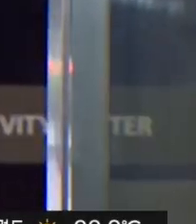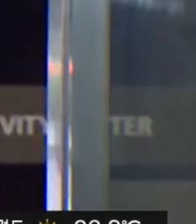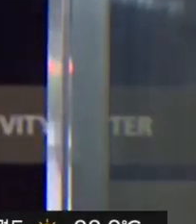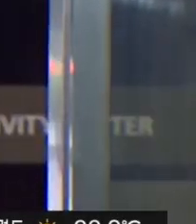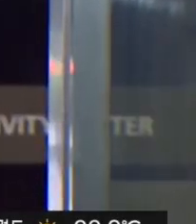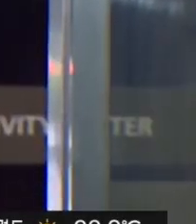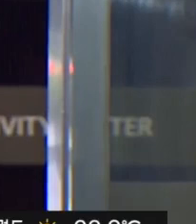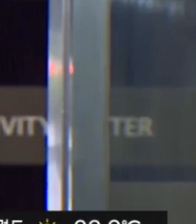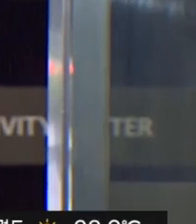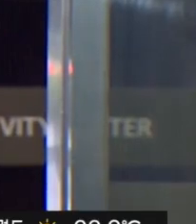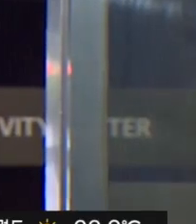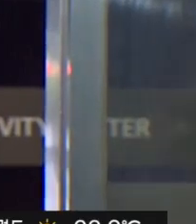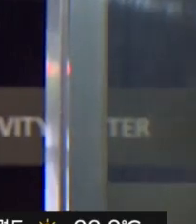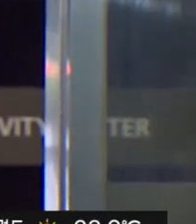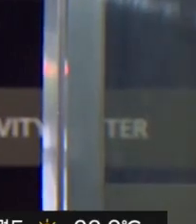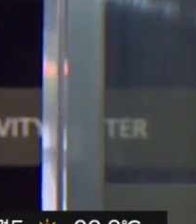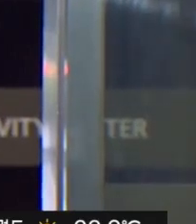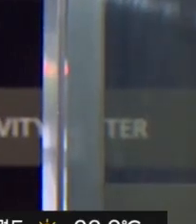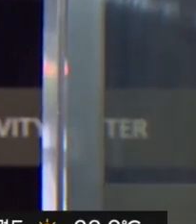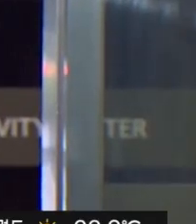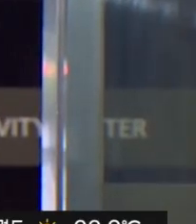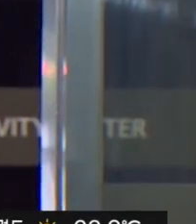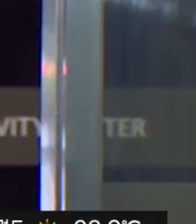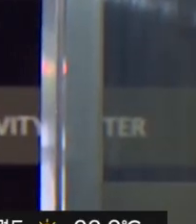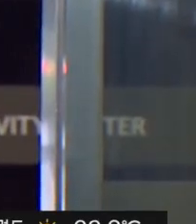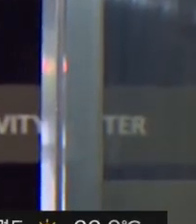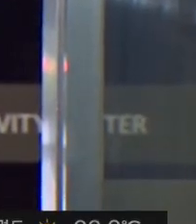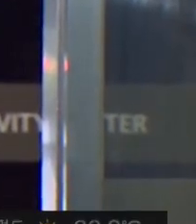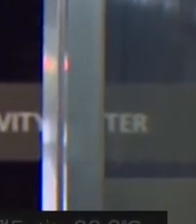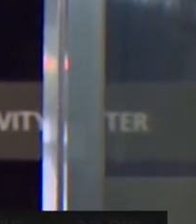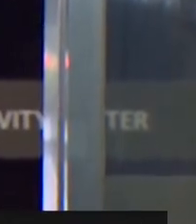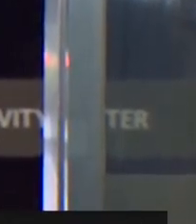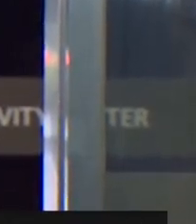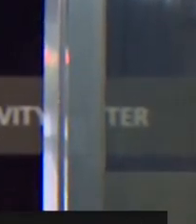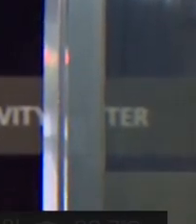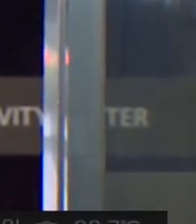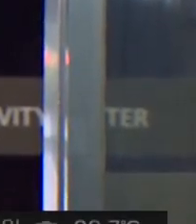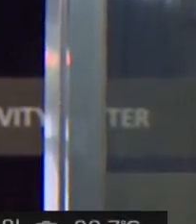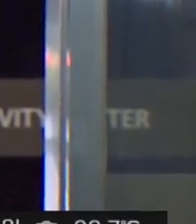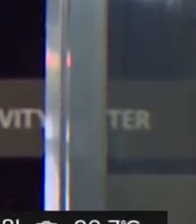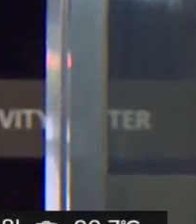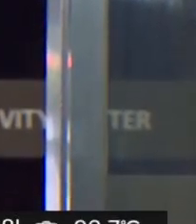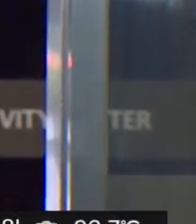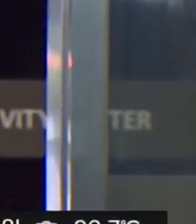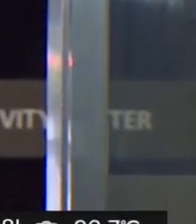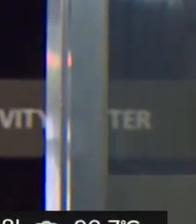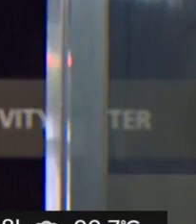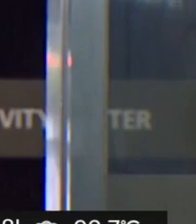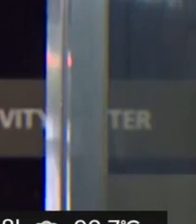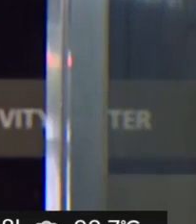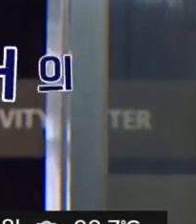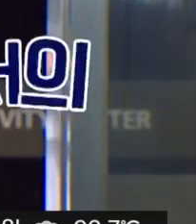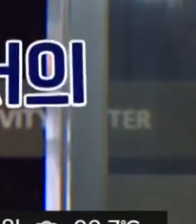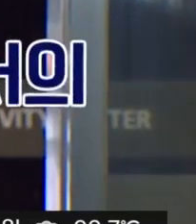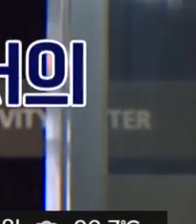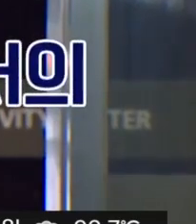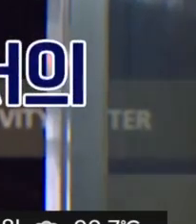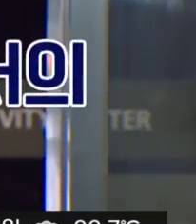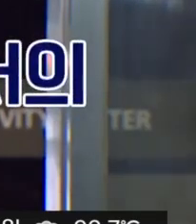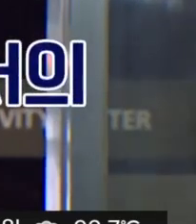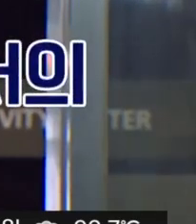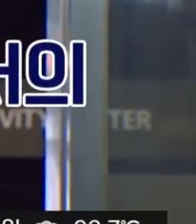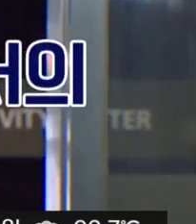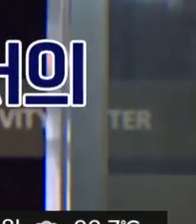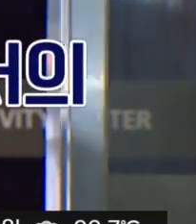국가 정부의 정책 행사로써 관여를 한 적은 있지만 김 현장이라는 채